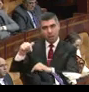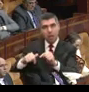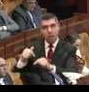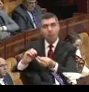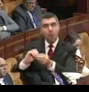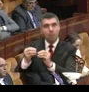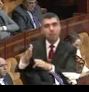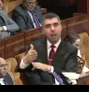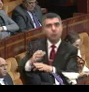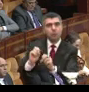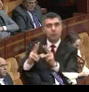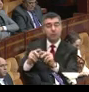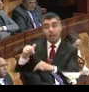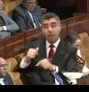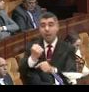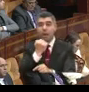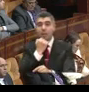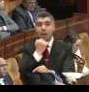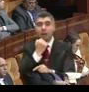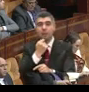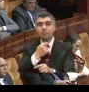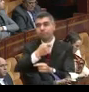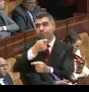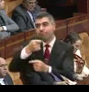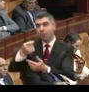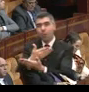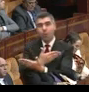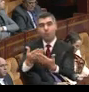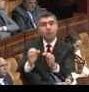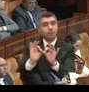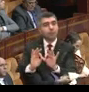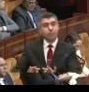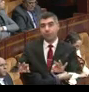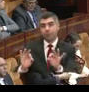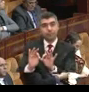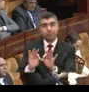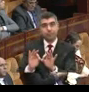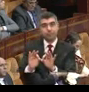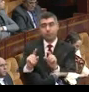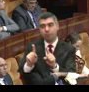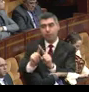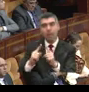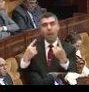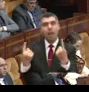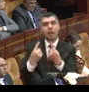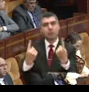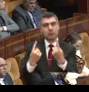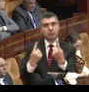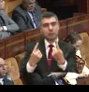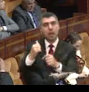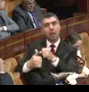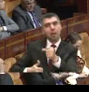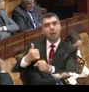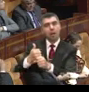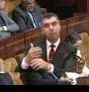مشاكل، ولكن كاين اختلالات في التوزيع. جرت العادة بأنه يتم نقل أعلاف إلى الأقاليم والفلاح كيدي